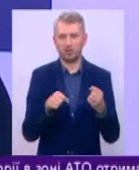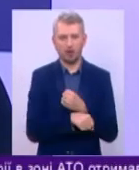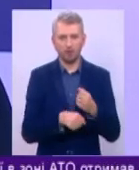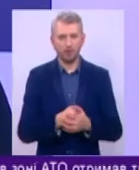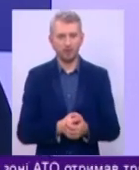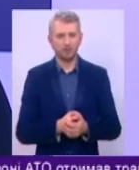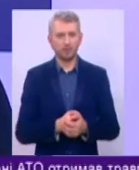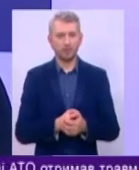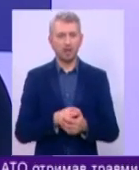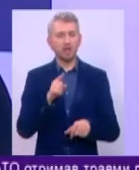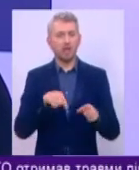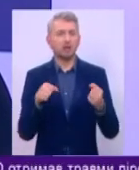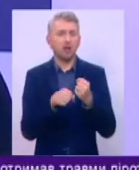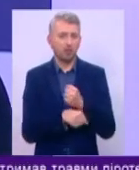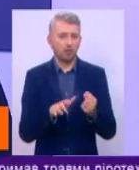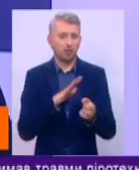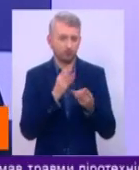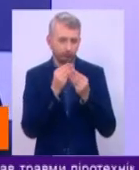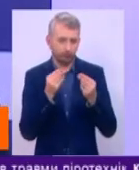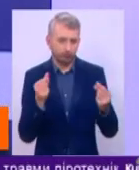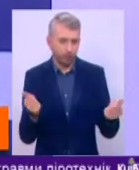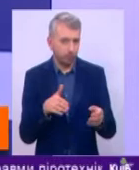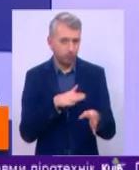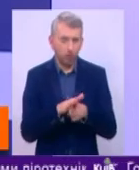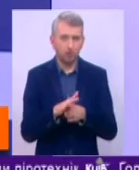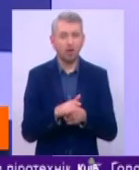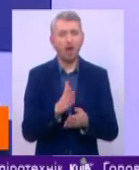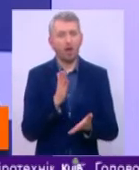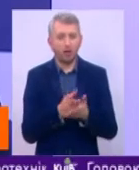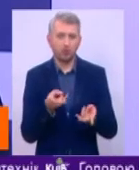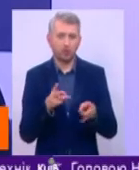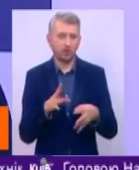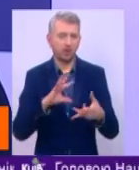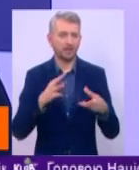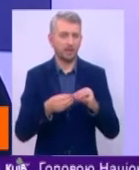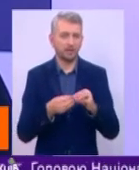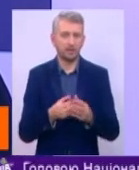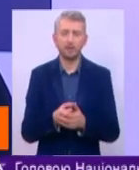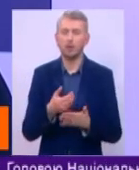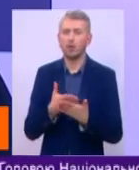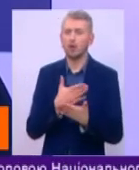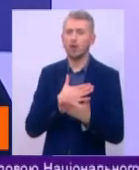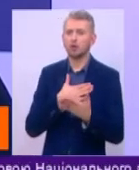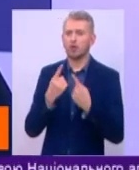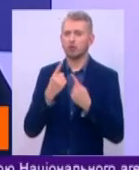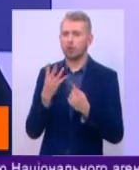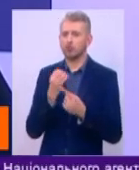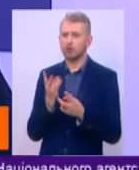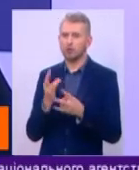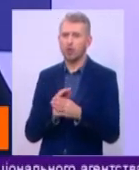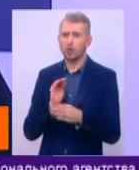Угу. Некоторые травмы проходят бесследно, а у некоторых все-таки остаются какие-то последствия. Ось тут до нашої розмови ще варто було б додати